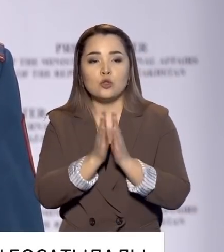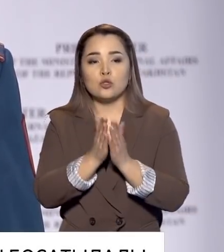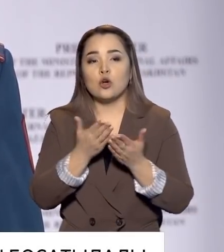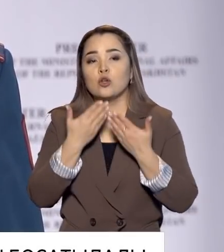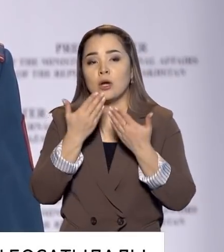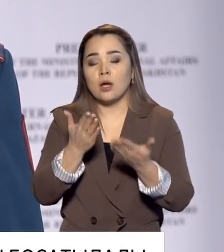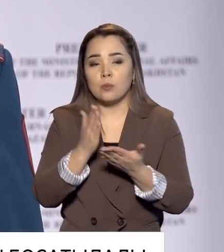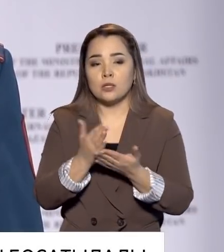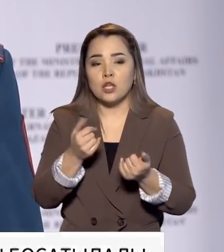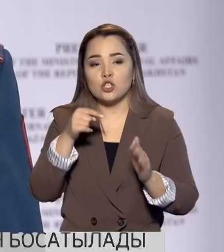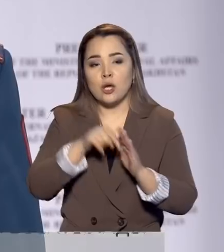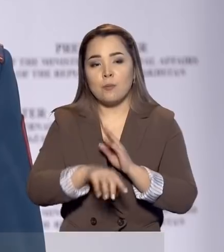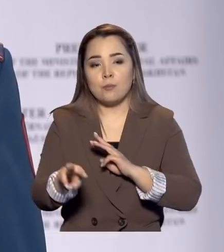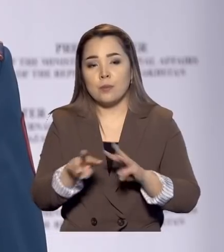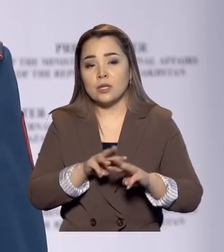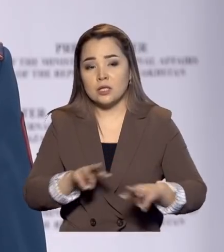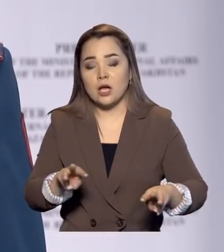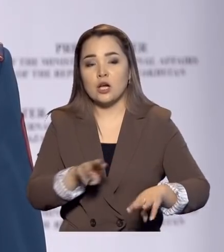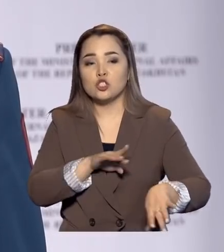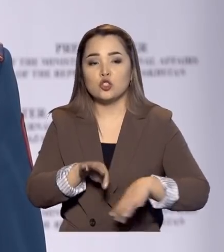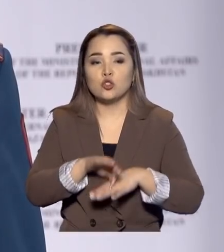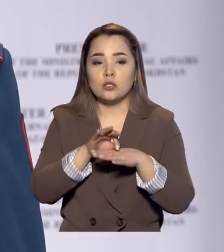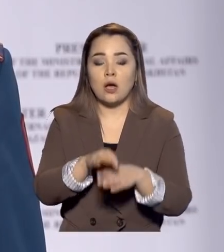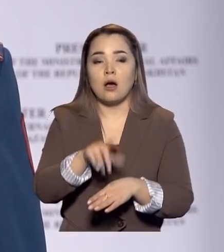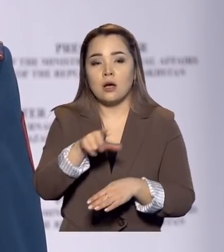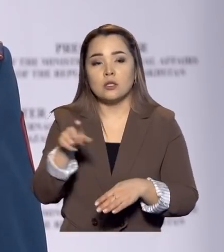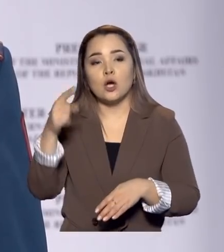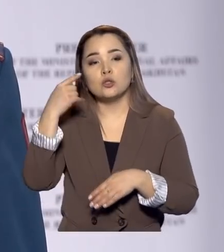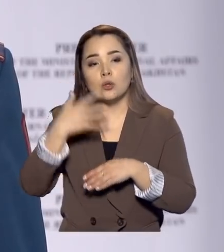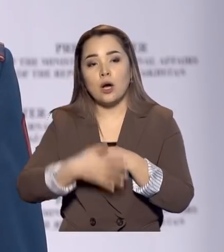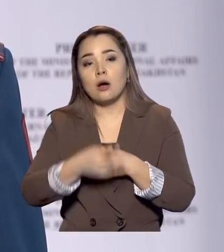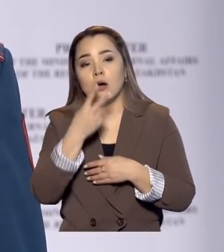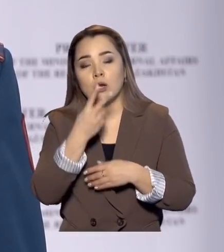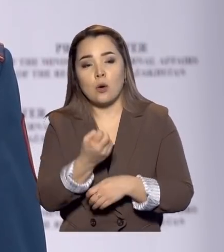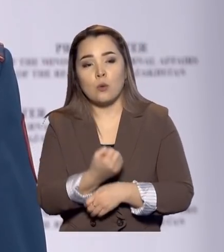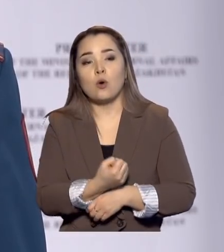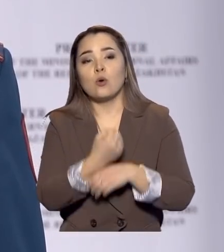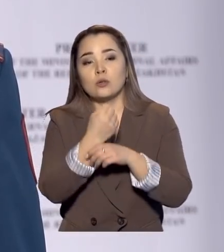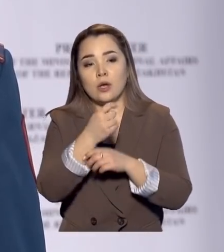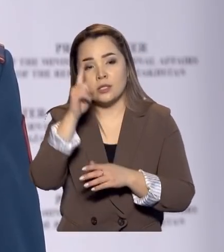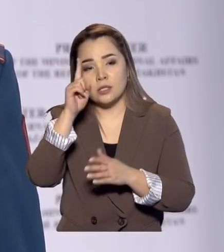министрлігі жүргізіліп жатқан шараларға халық түсіндікпен қарап, қолдау білдіреді деп сенеді.